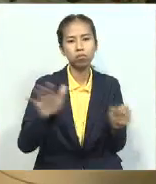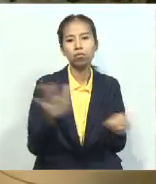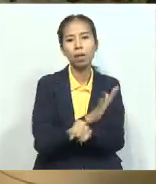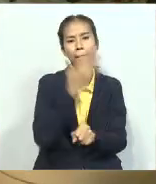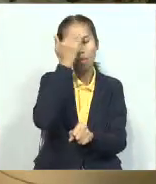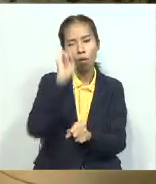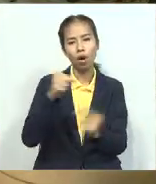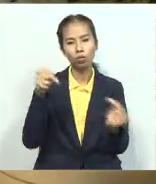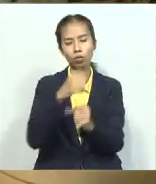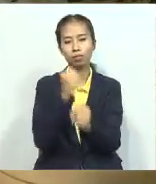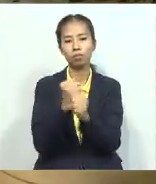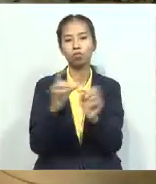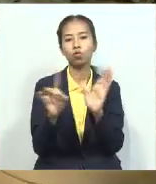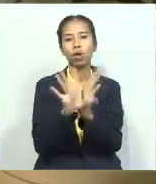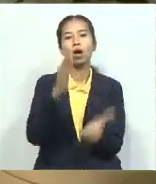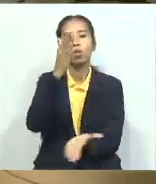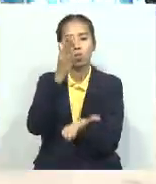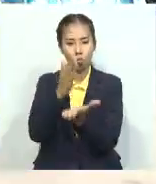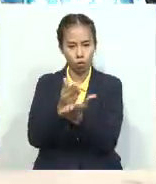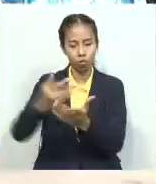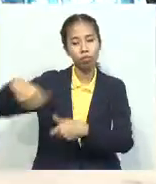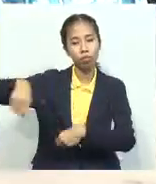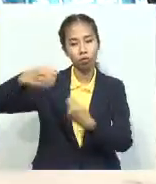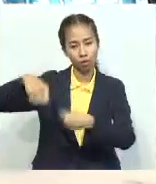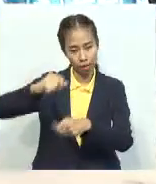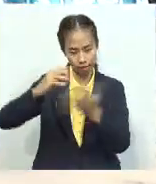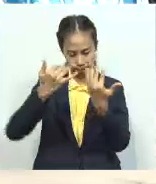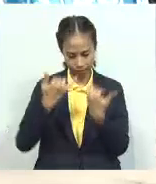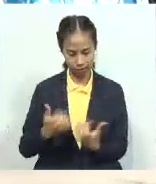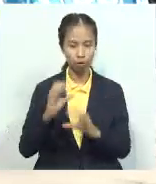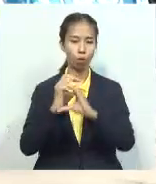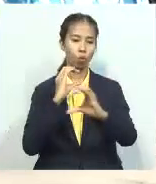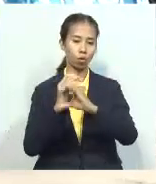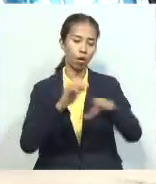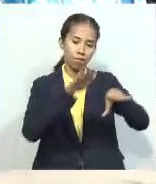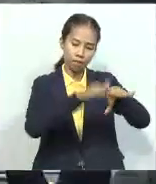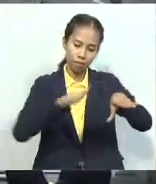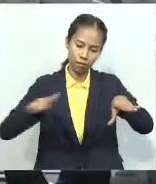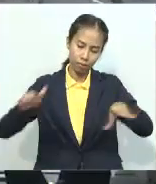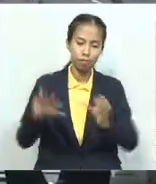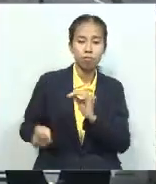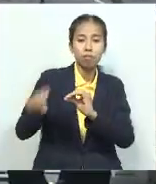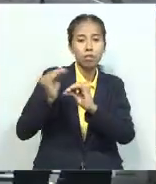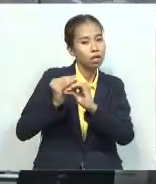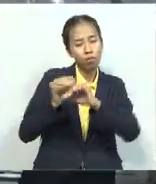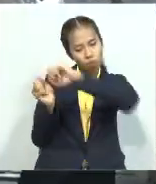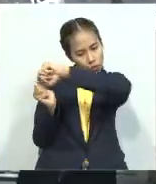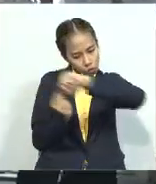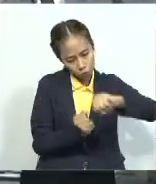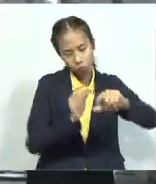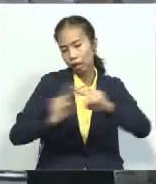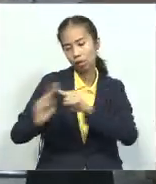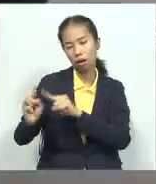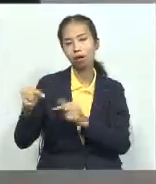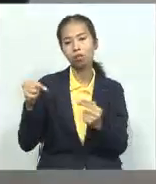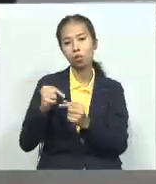ท้ายก่อนวันหยุดเทศกาลสงกรานต์โดยบขส.ได้เพิ่มเที่ยวรถวิ่งโดยสารรถบขส.รถร่วมรถตู้รองรับประชา